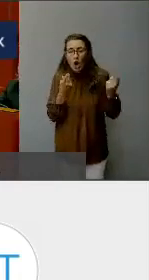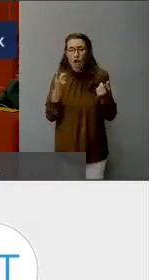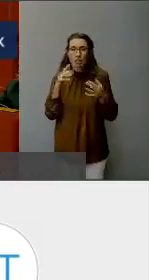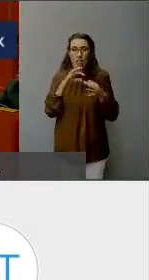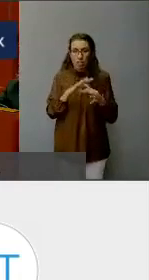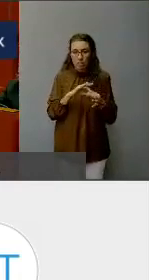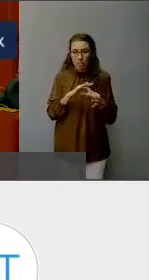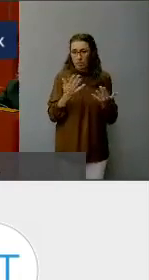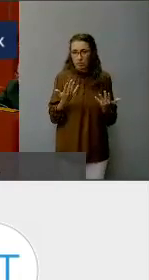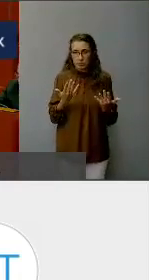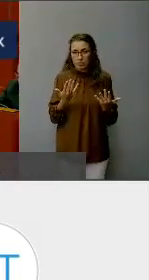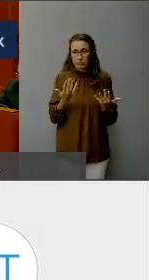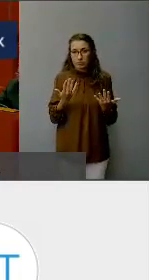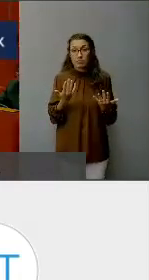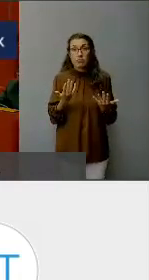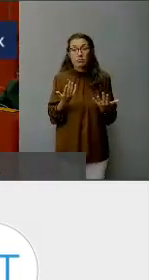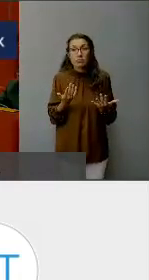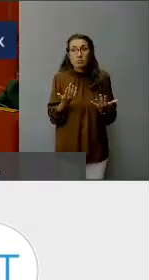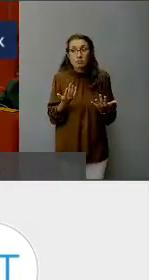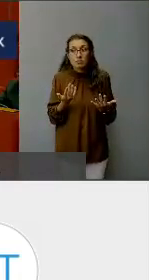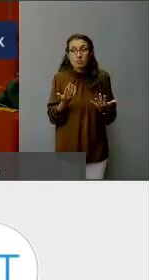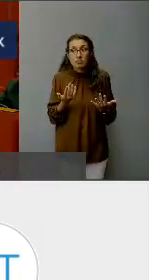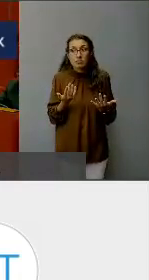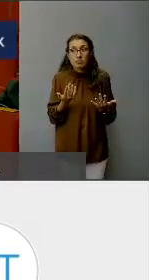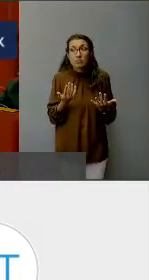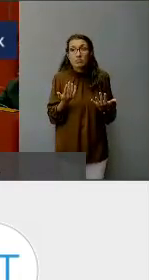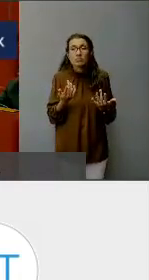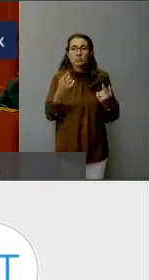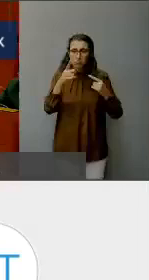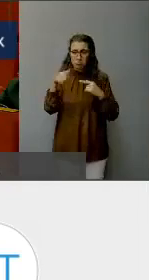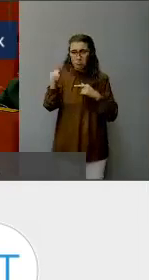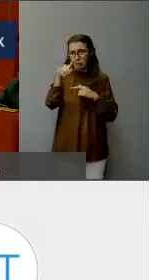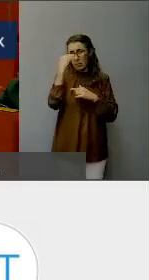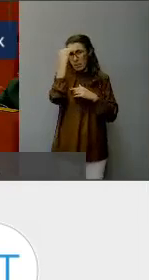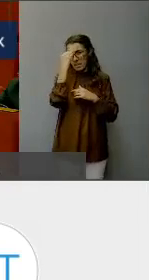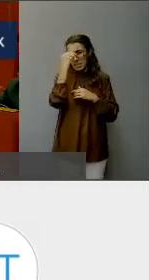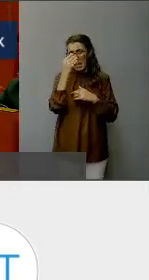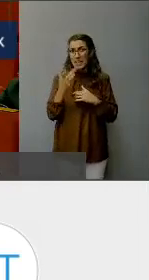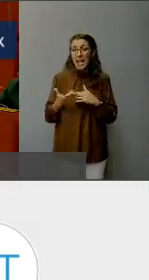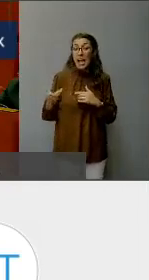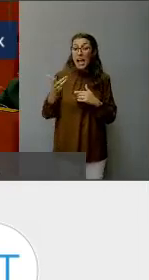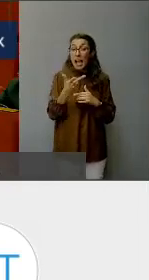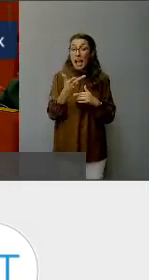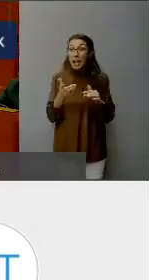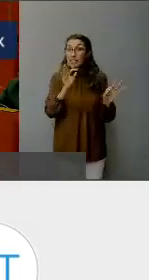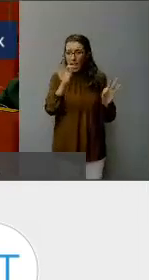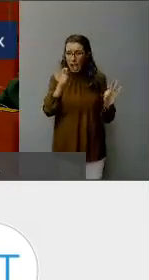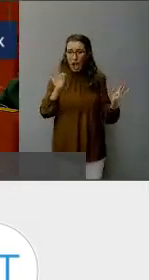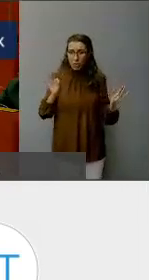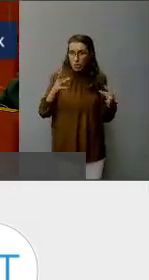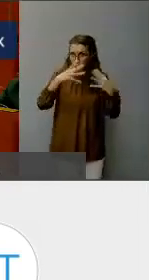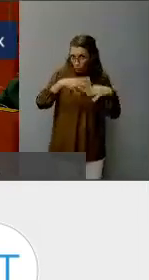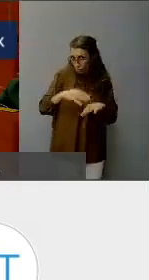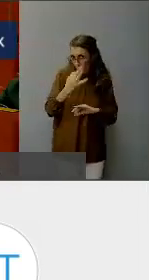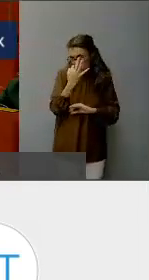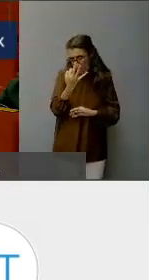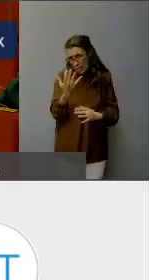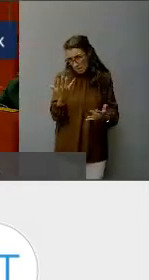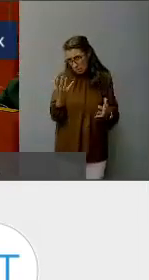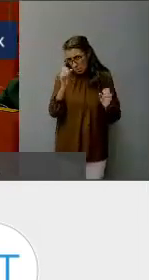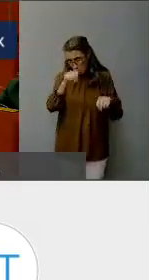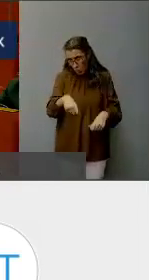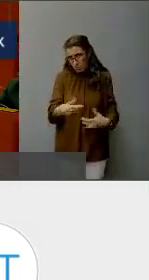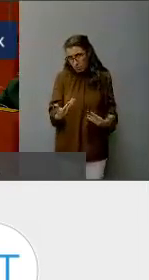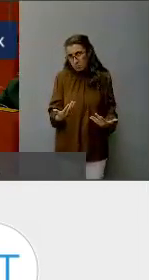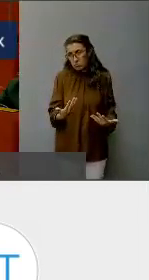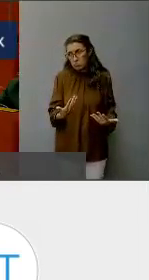non guardate su alcuni servizi che possono essere anche allenati o perlomeno che anche qui si